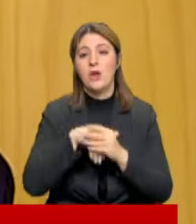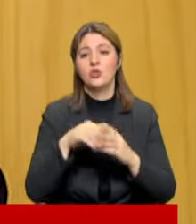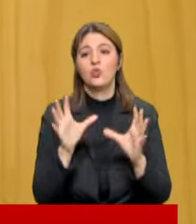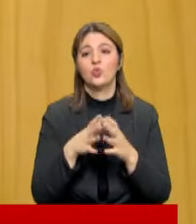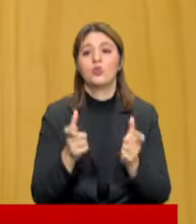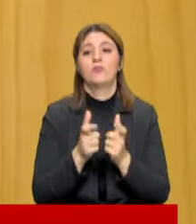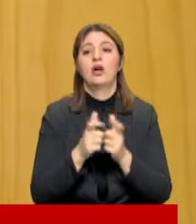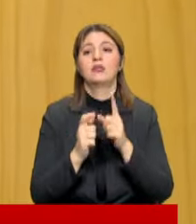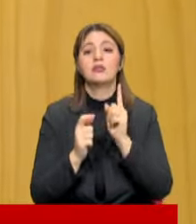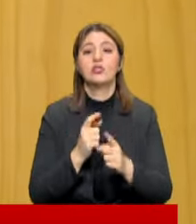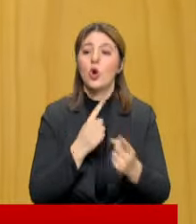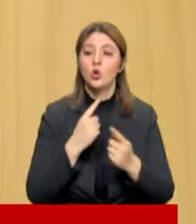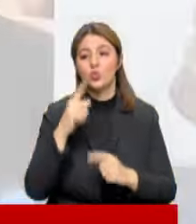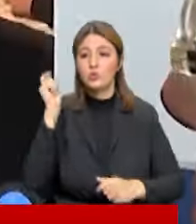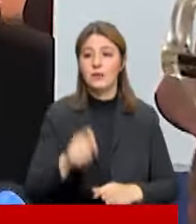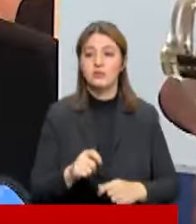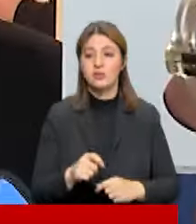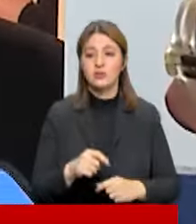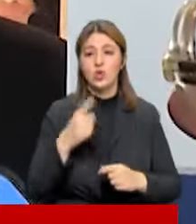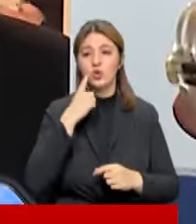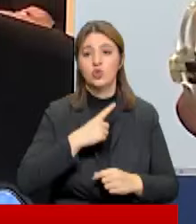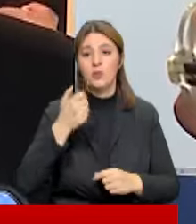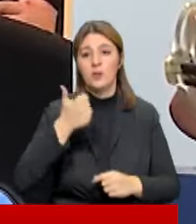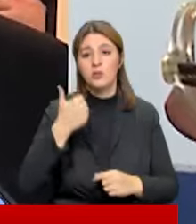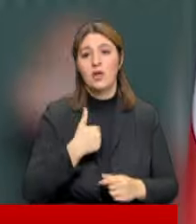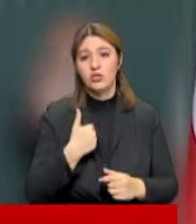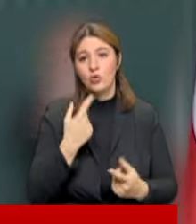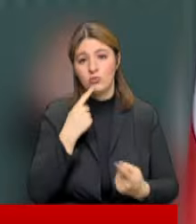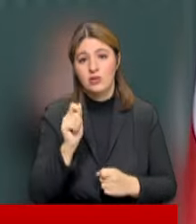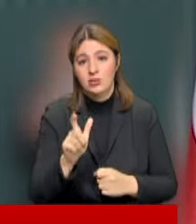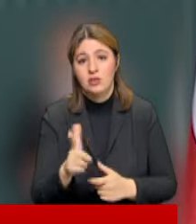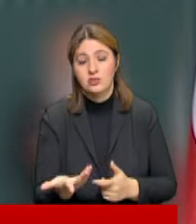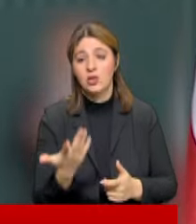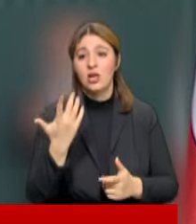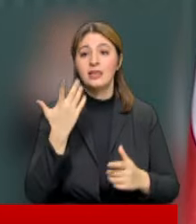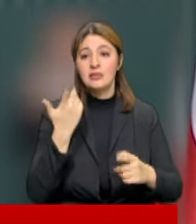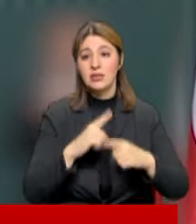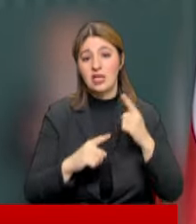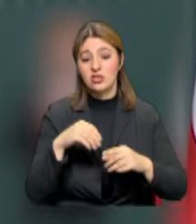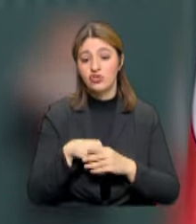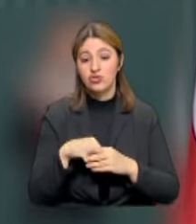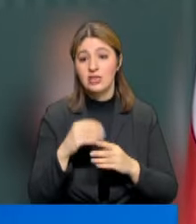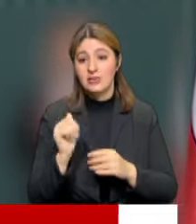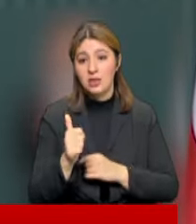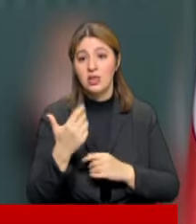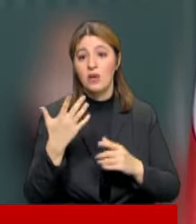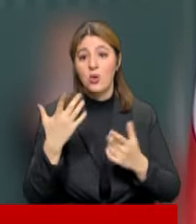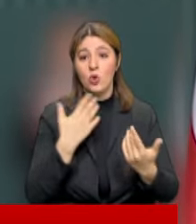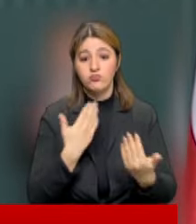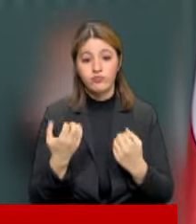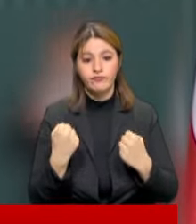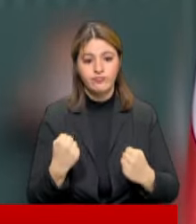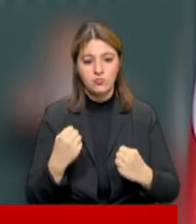grup toplantısında konuşsun Cumhurbaşkanı da Bence artık konuşmalı ne zaman Siyasette diyalog zemini